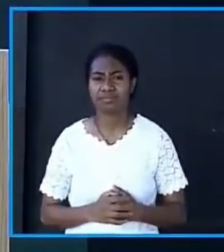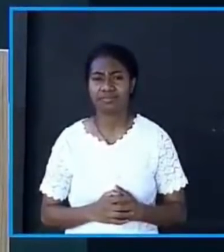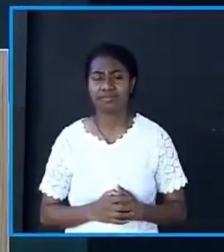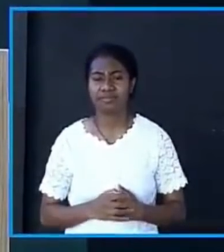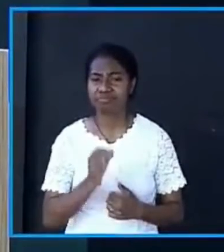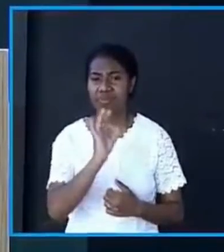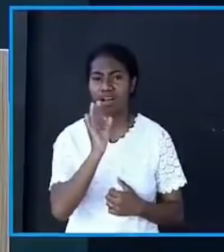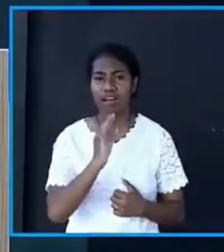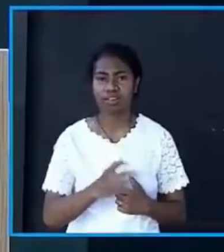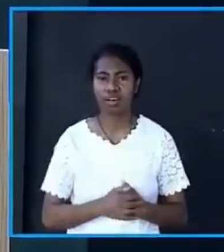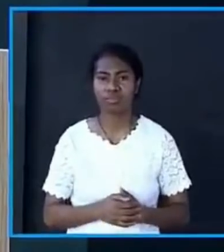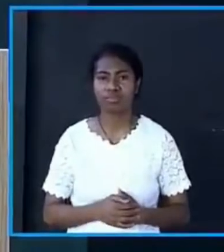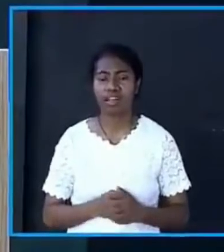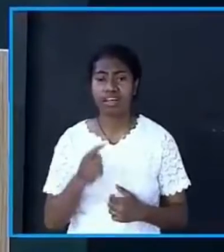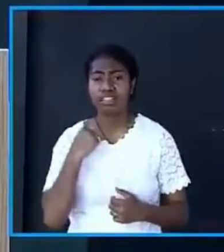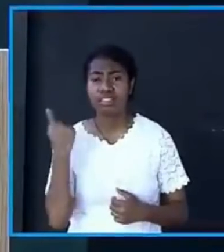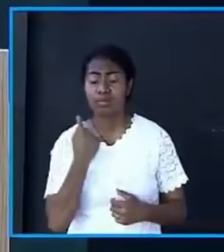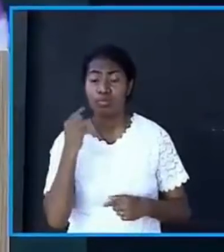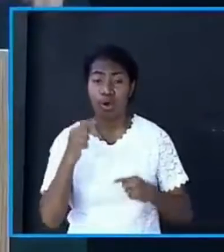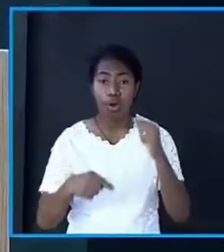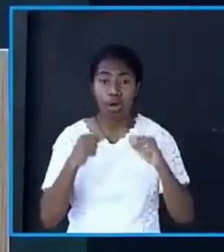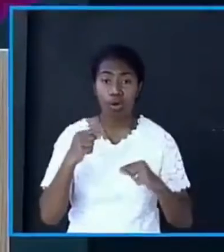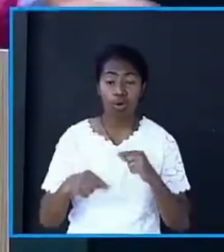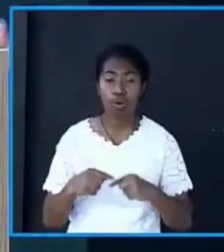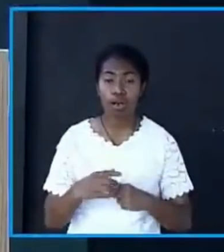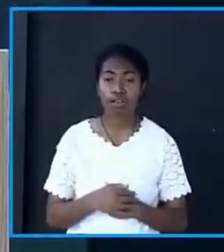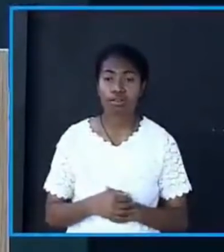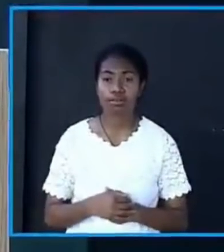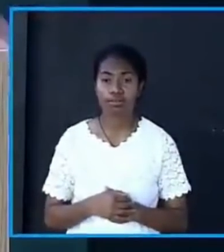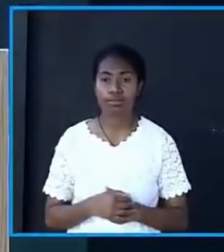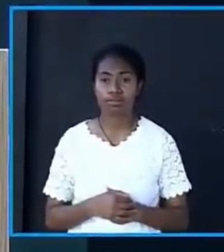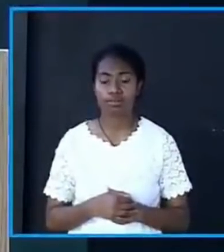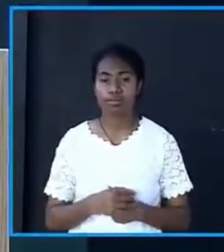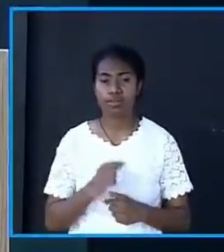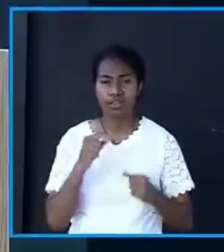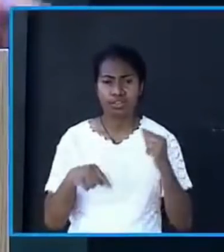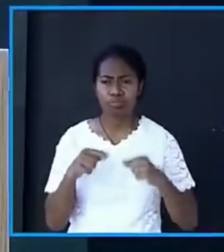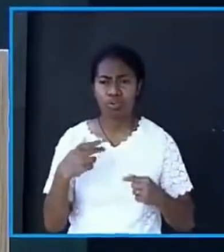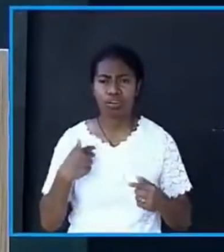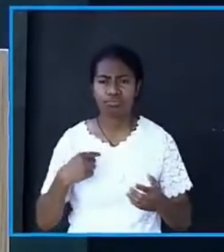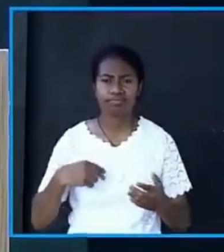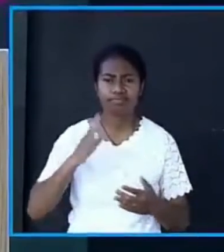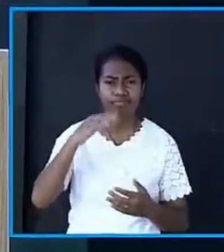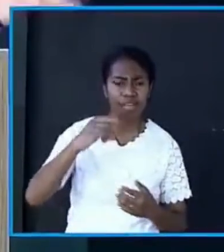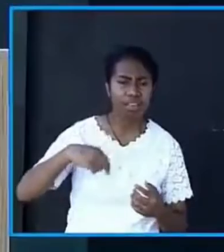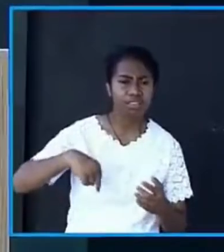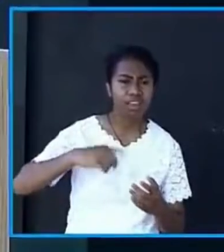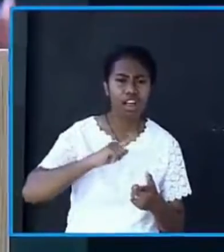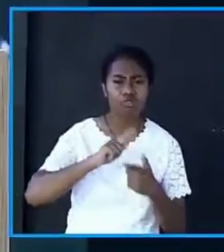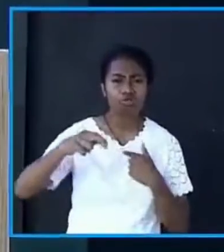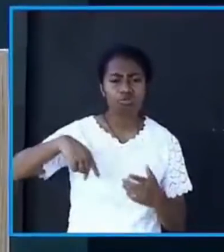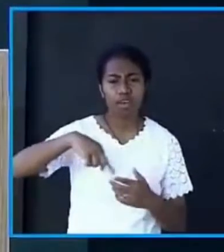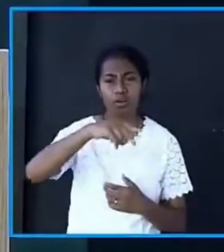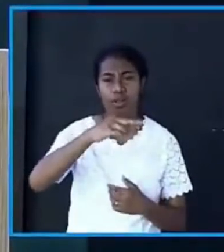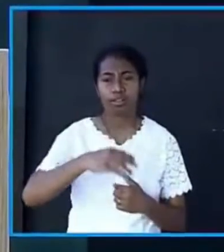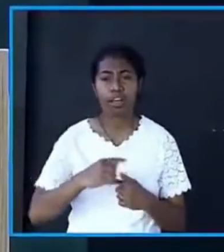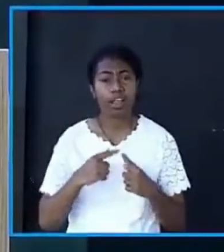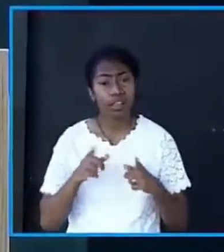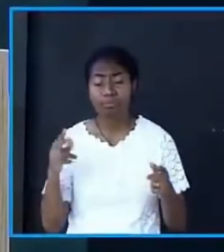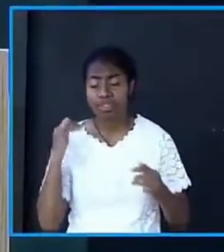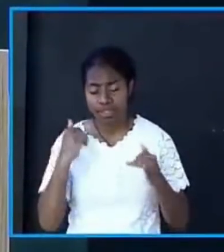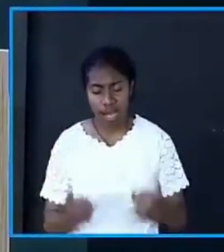Oh ya Kenapa semua orang pakai grab lu mau pakai pertahankan taksi online lewat semua orang pakai grab